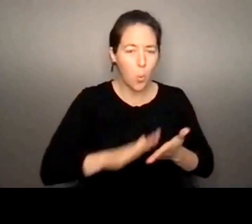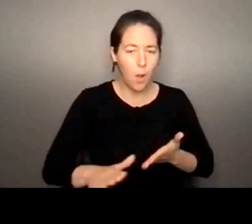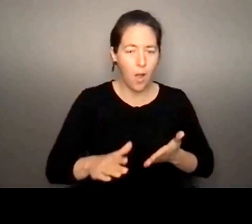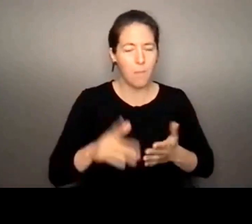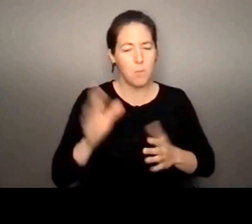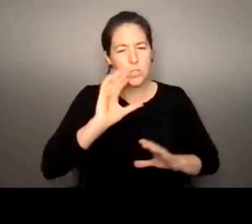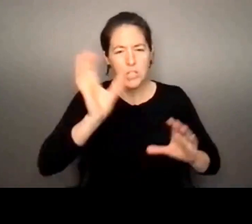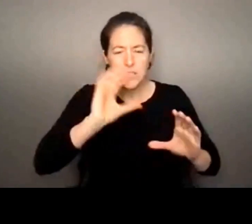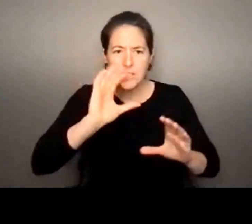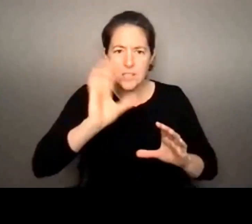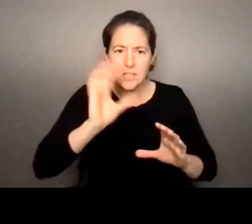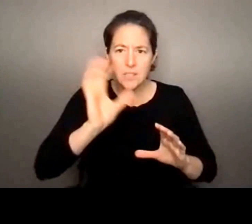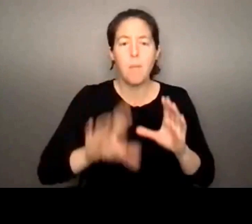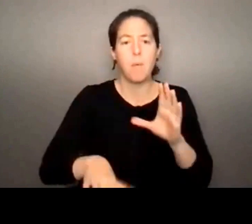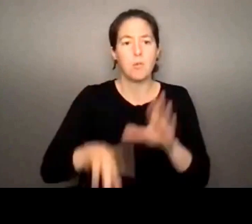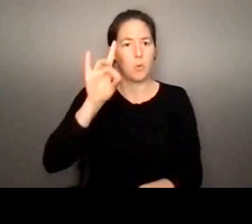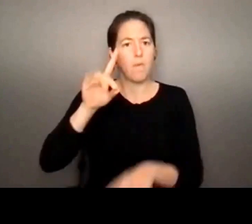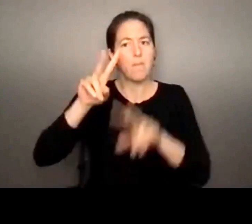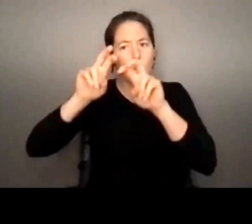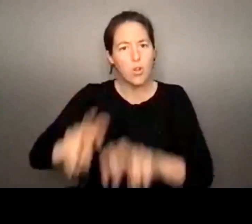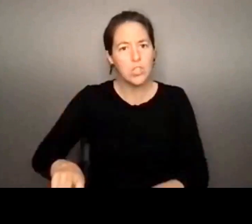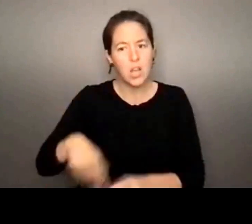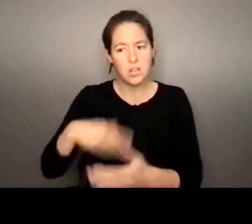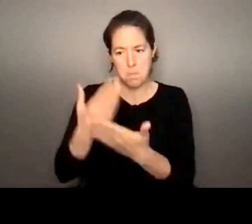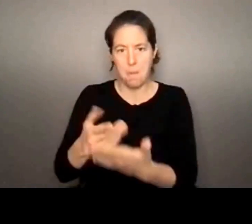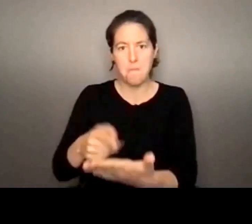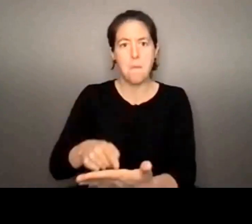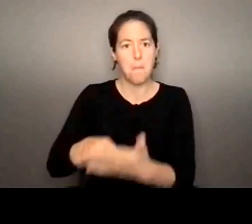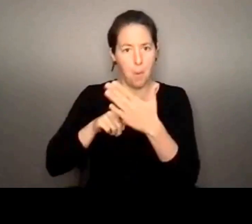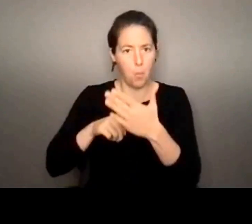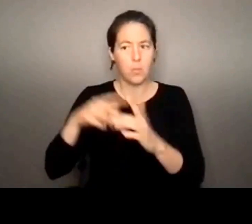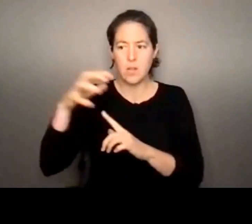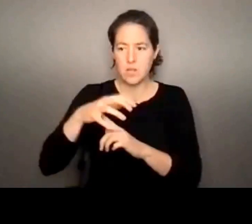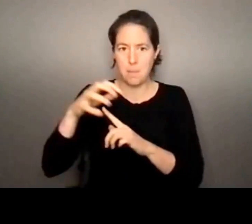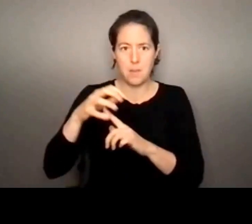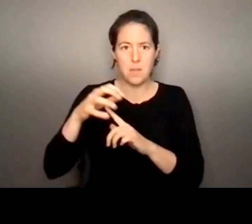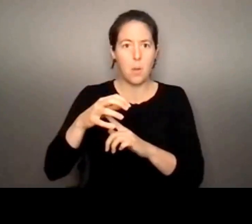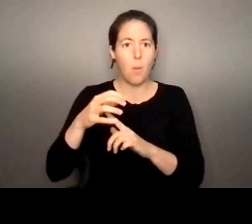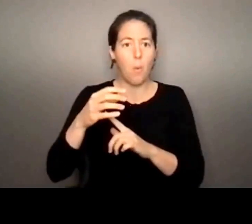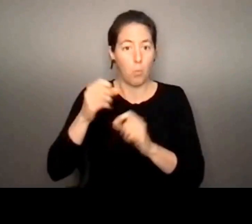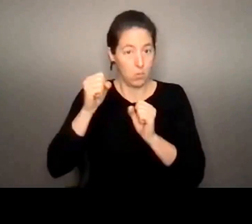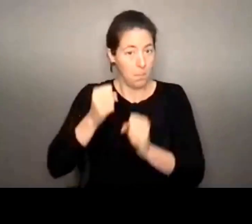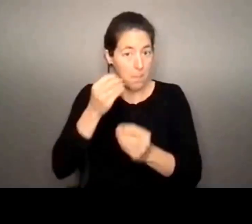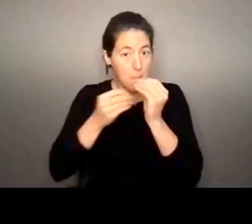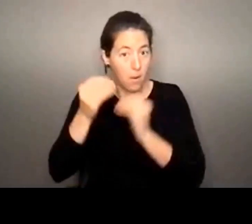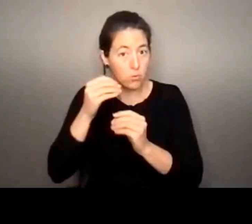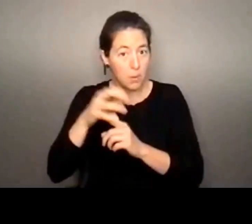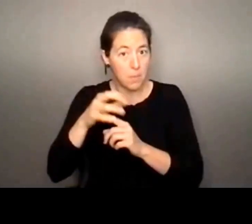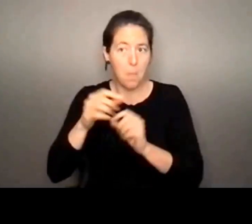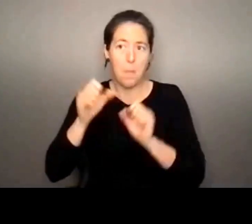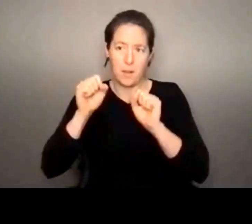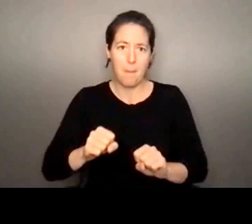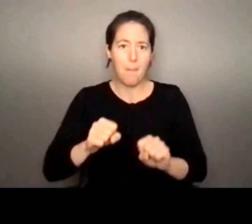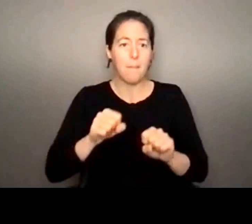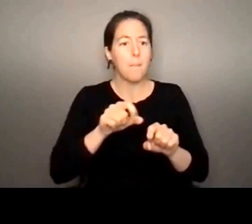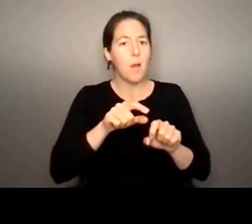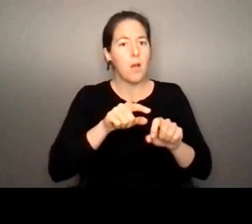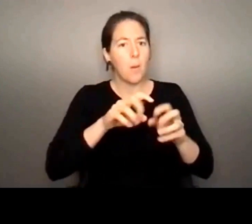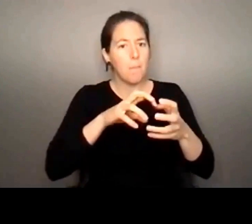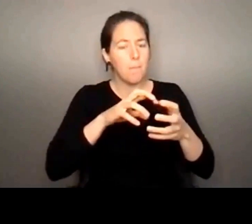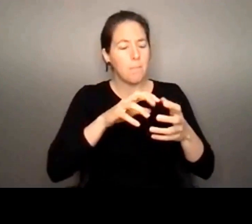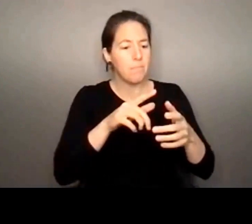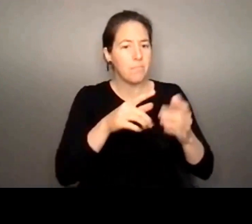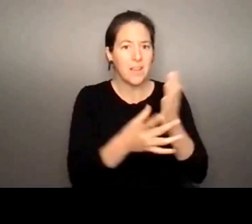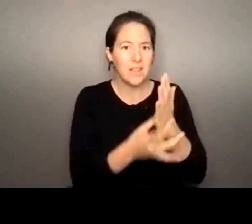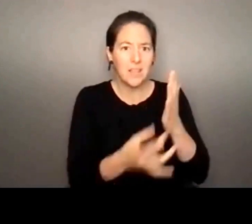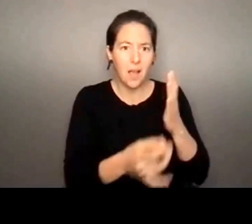des recherches qui nous démontraient la capacité des champignons, de champignons comestibles, à désassembler des molécules complexes, donc